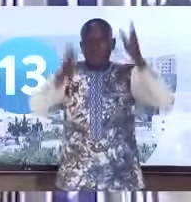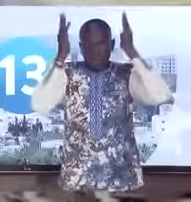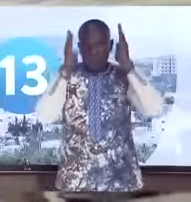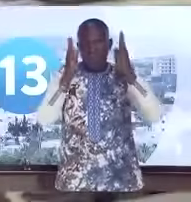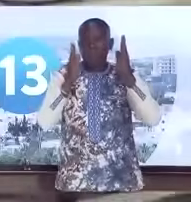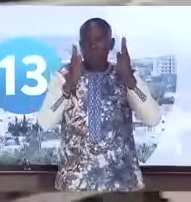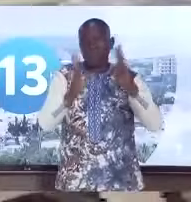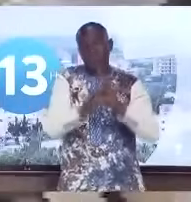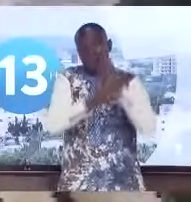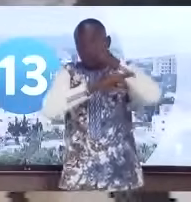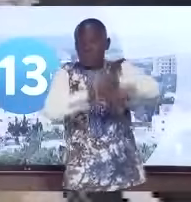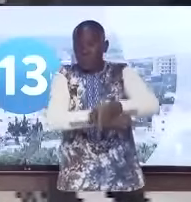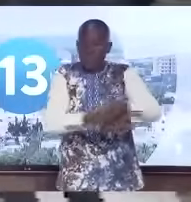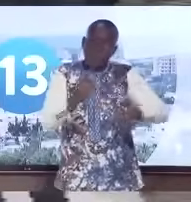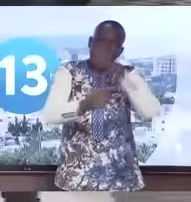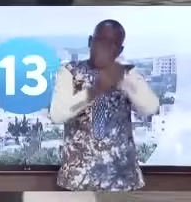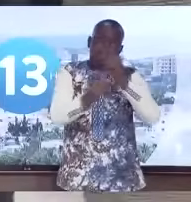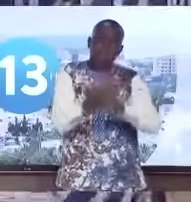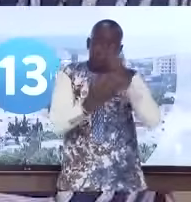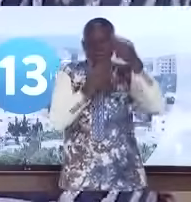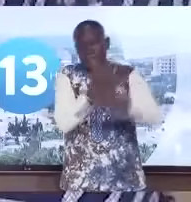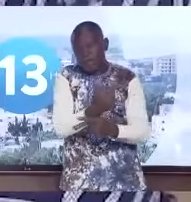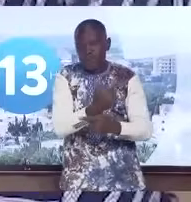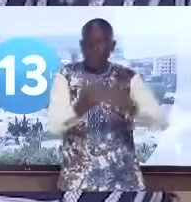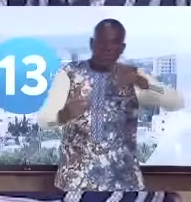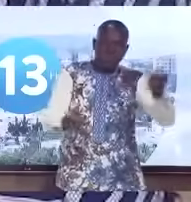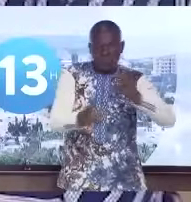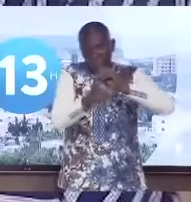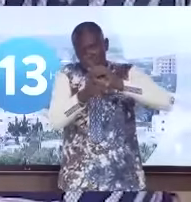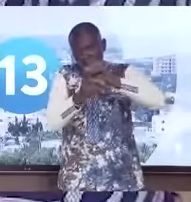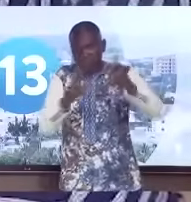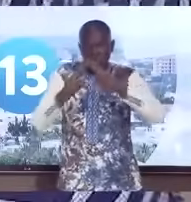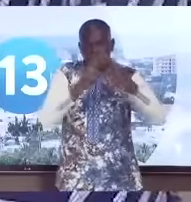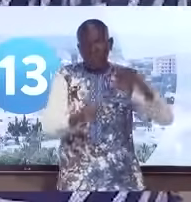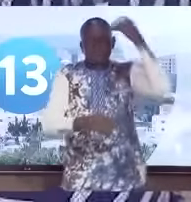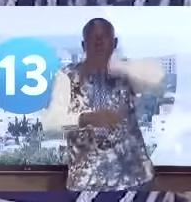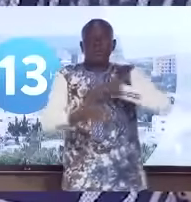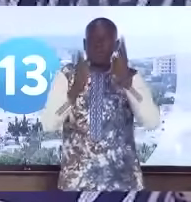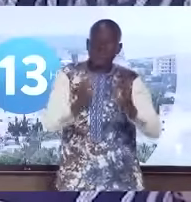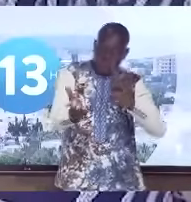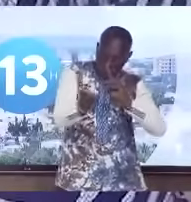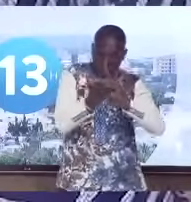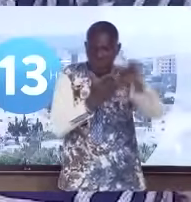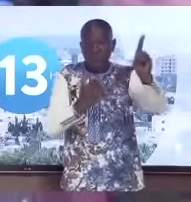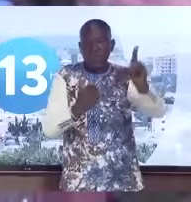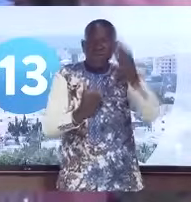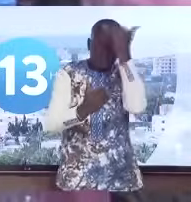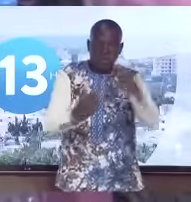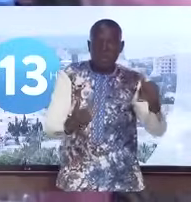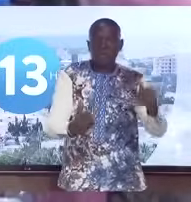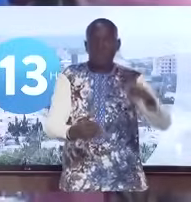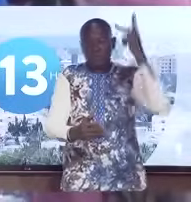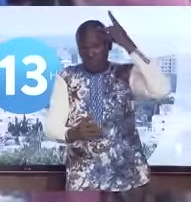cas de violence. Les activités du projet ont concerné d'autres domaines en lien avec les bénéficiaires directs, tels que les enfants et les